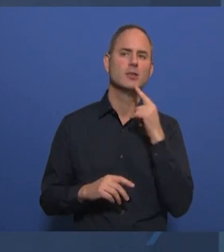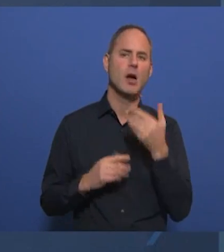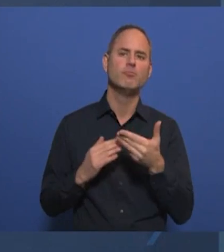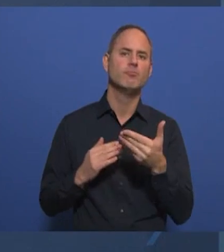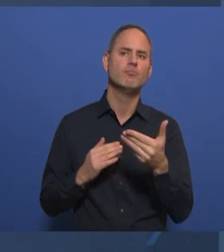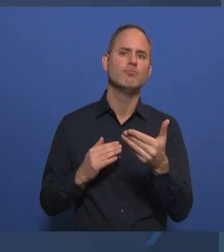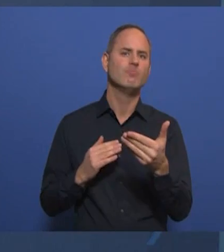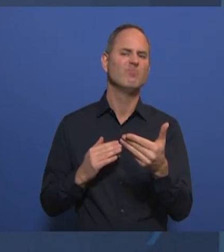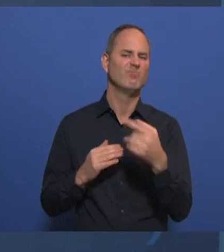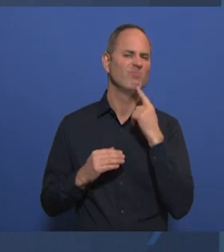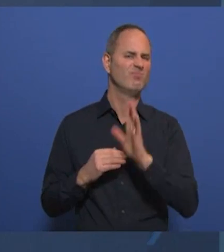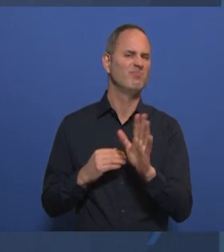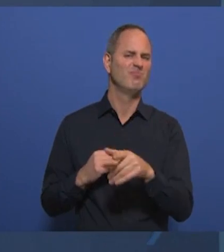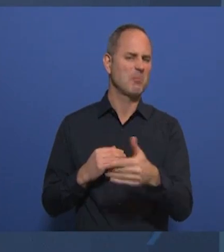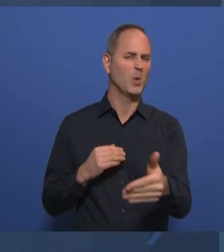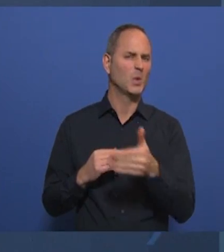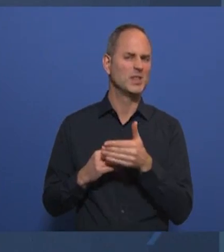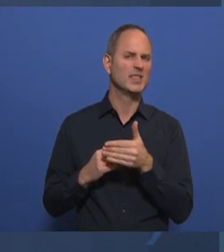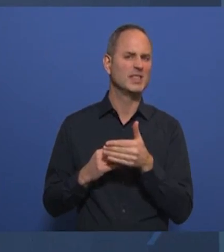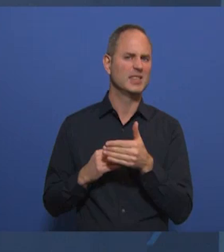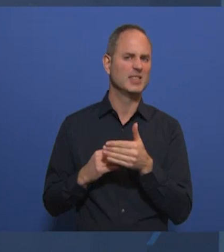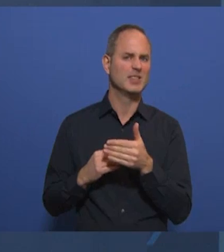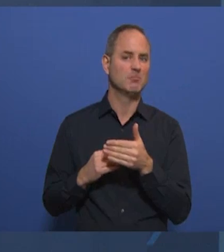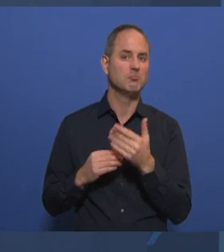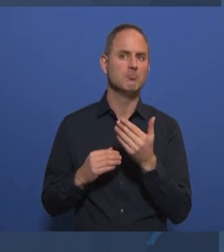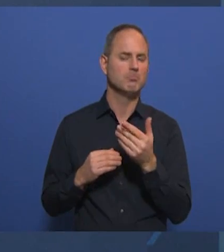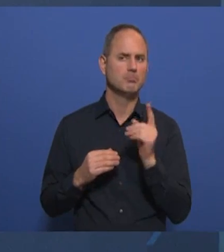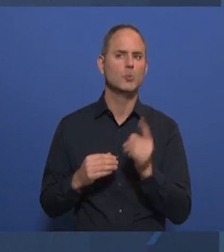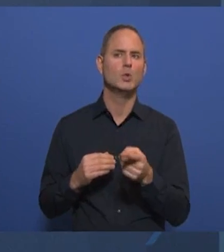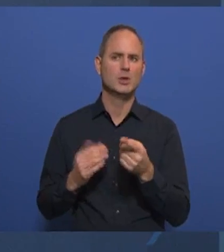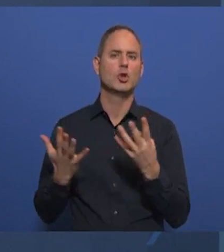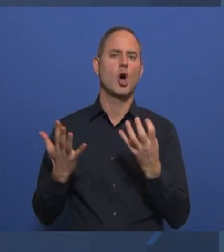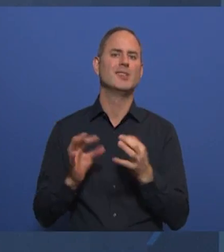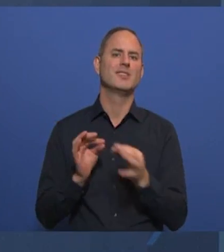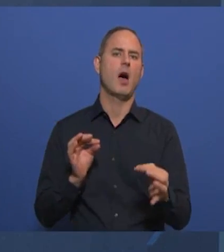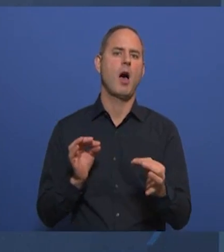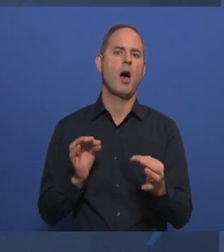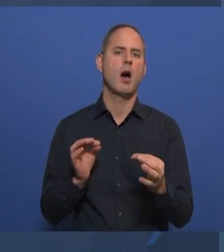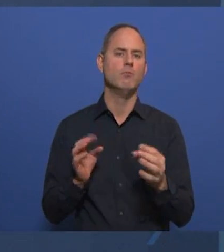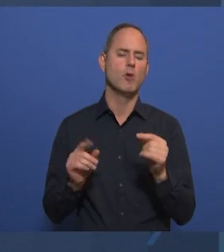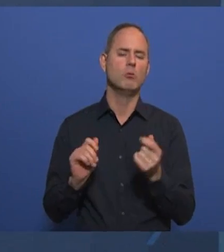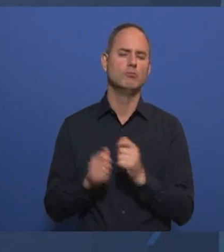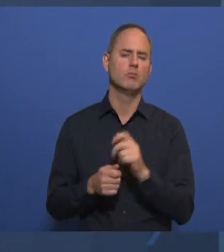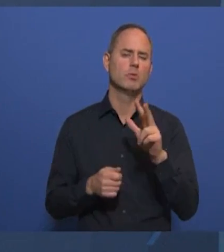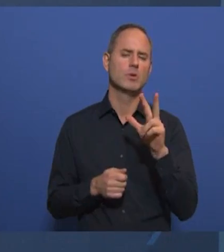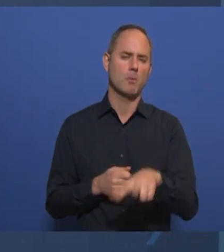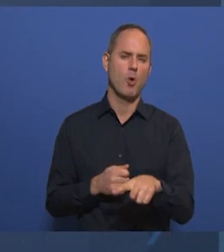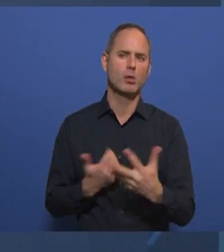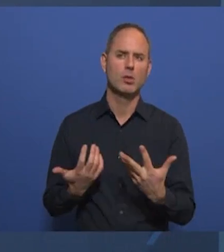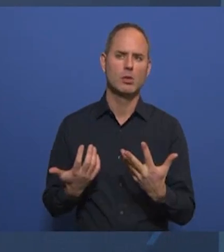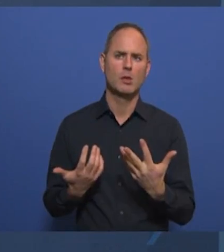von 180 Tagen auf 90 Tage verkürzt. Das hat viele Menschen überrascht und verunsichert. Alle Länder, und